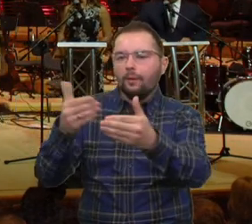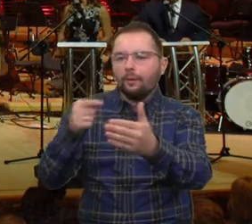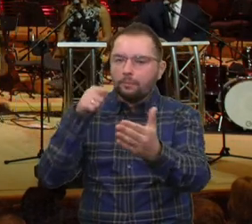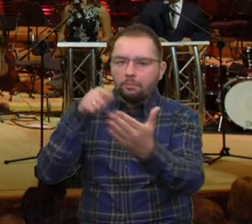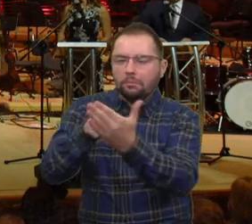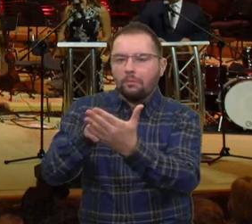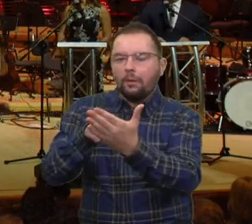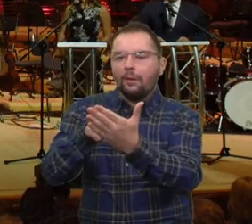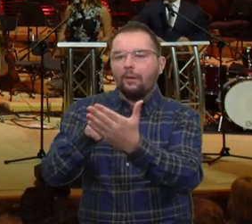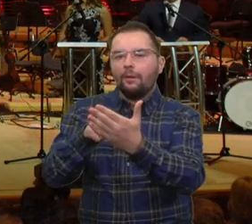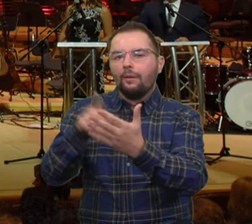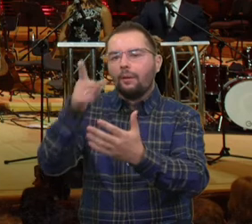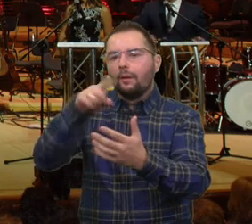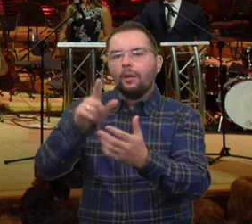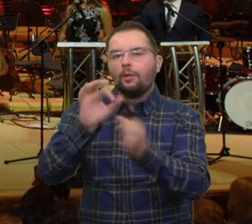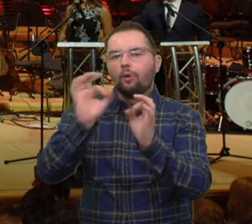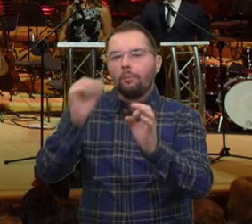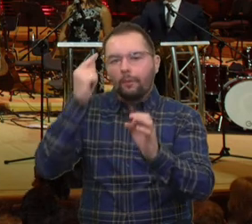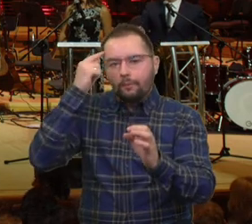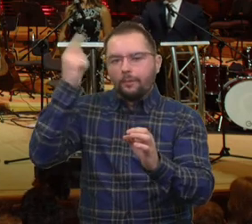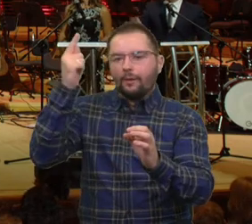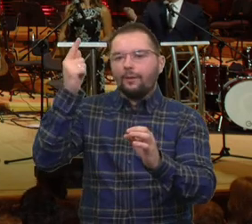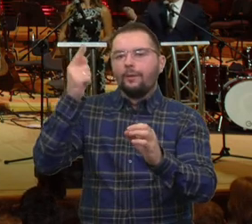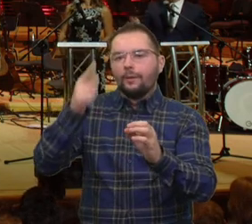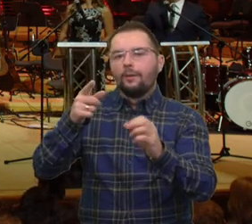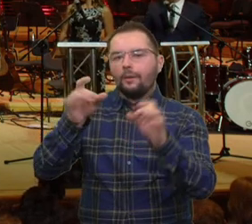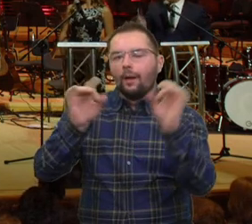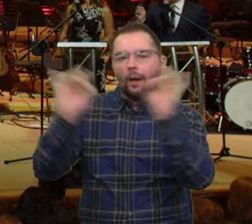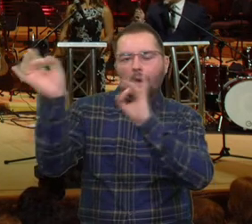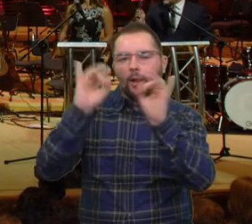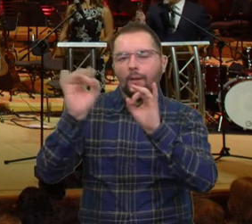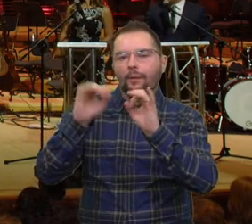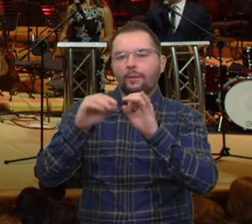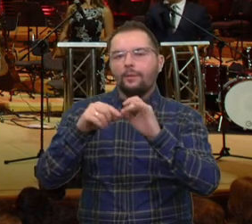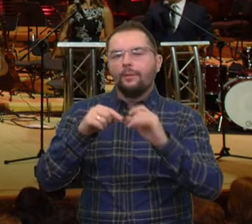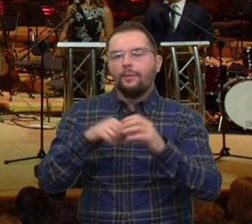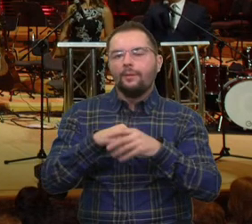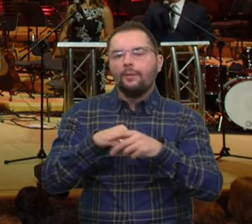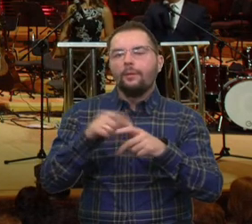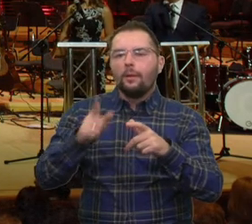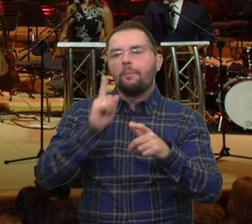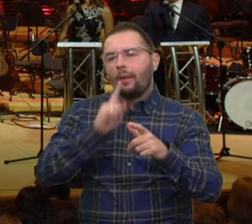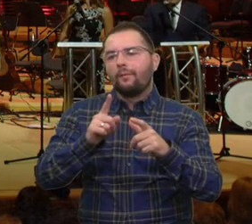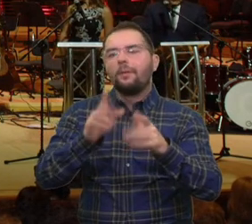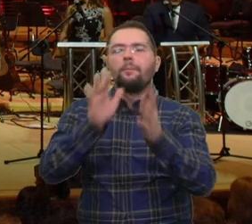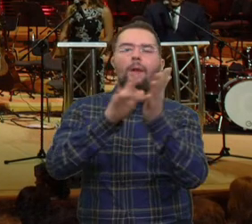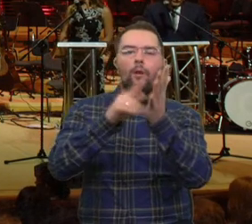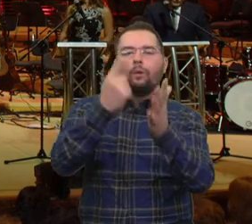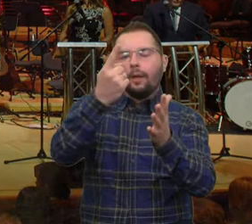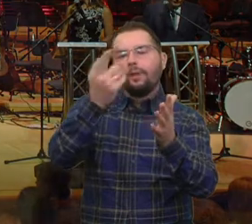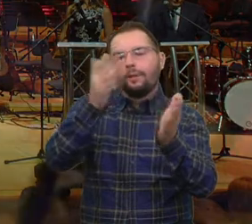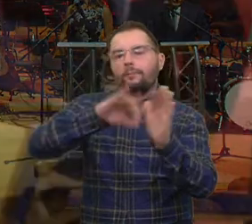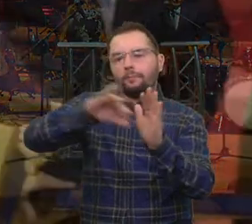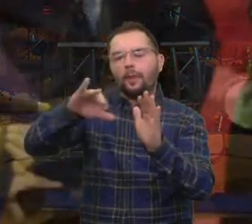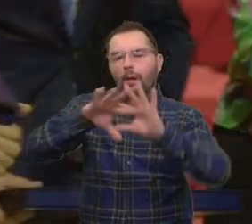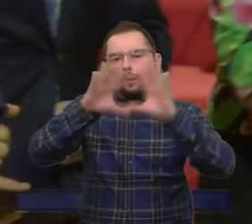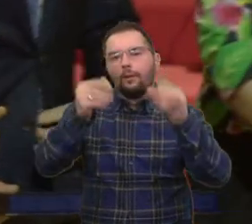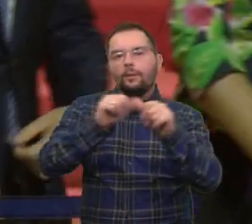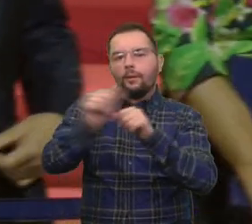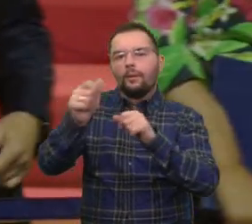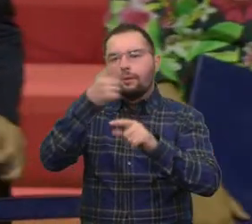mamy nadzieję, że będzie dobrze wspominany razem z tą uroczystością. Oto przed państwem prawie komplet osób, które uznaliśmy wspólnie